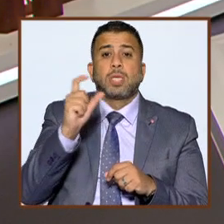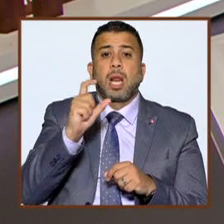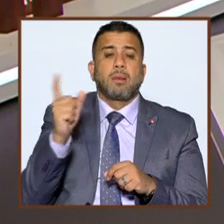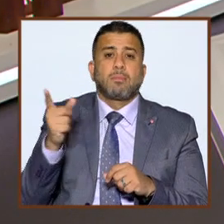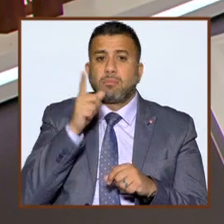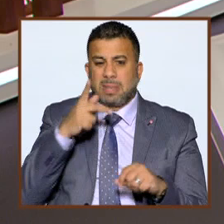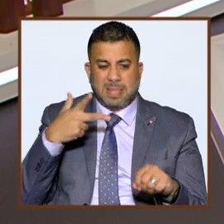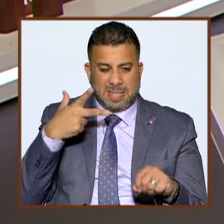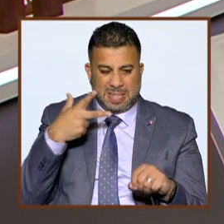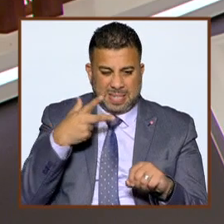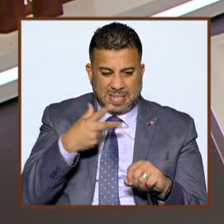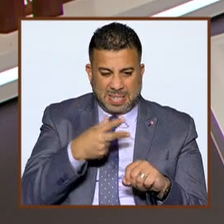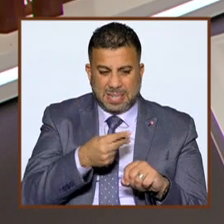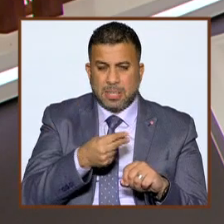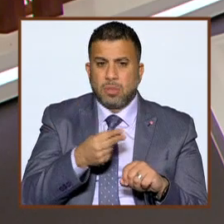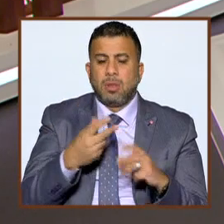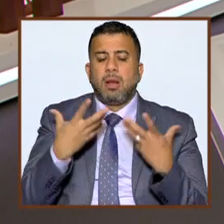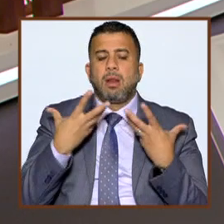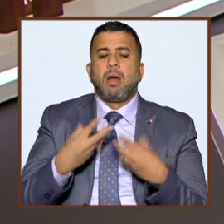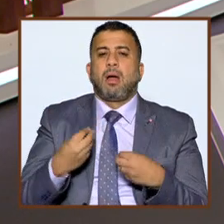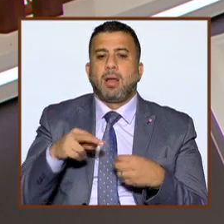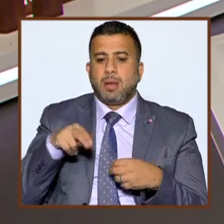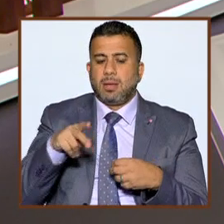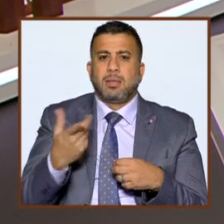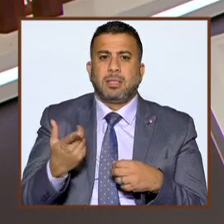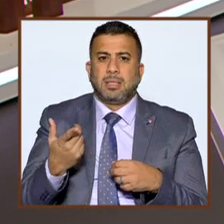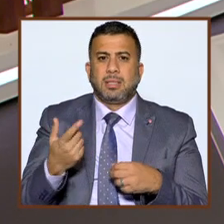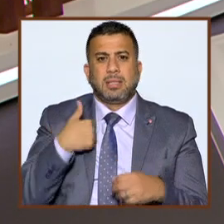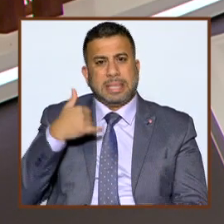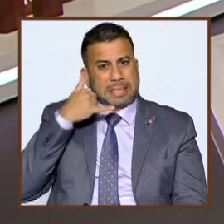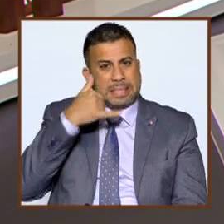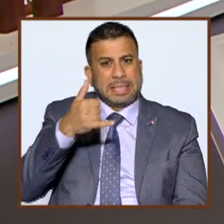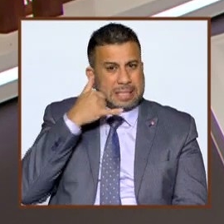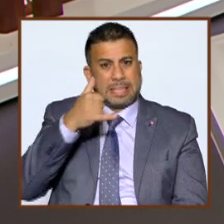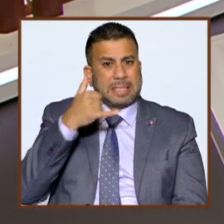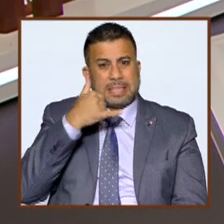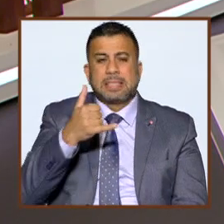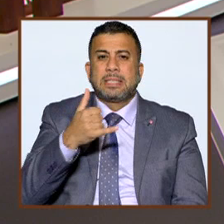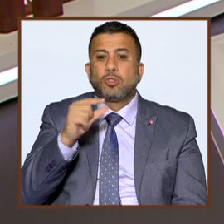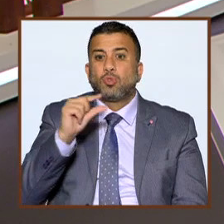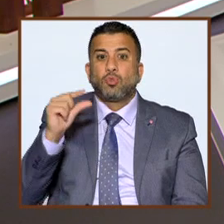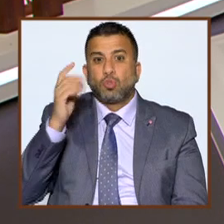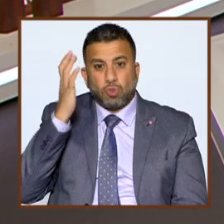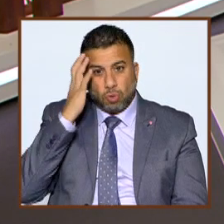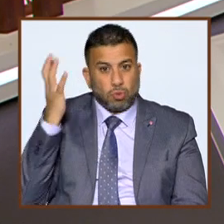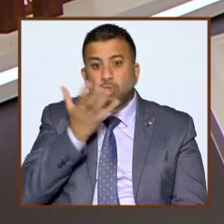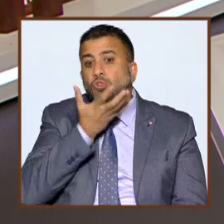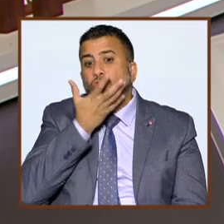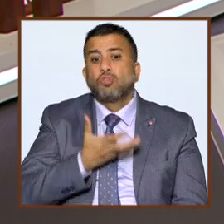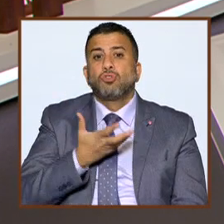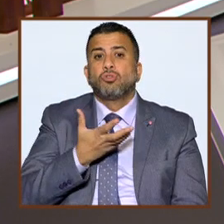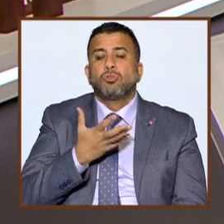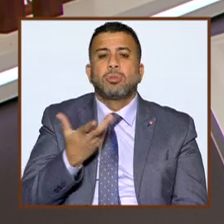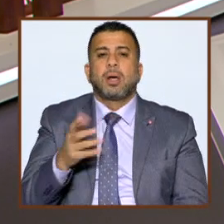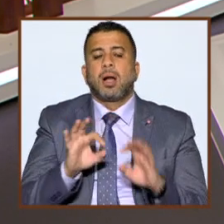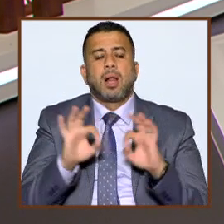إن شاء الله لأن نفس المرض تاعك ريح به إنسان. أنا حاولت أتصل بك ولكن قنعتني هذه الطبيبة أنها مسلمة